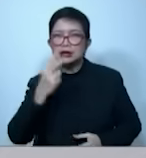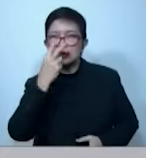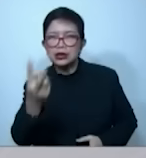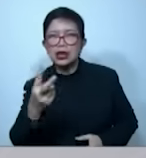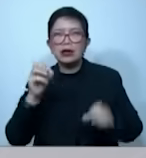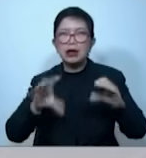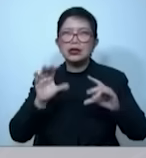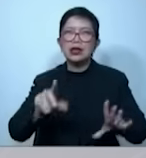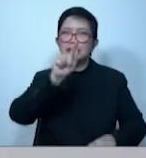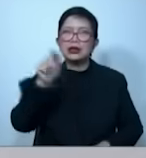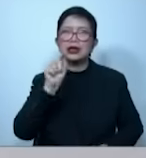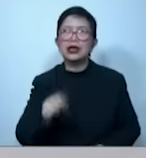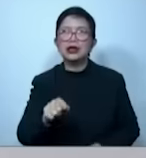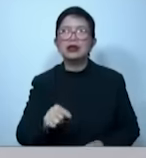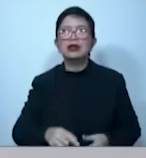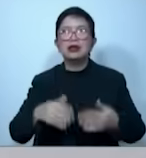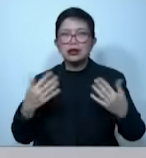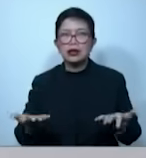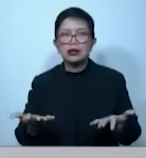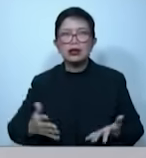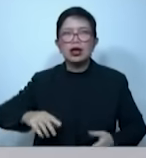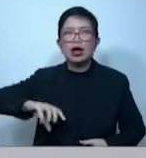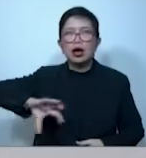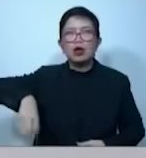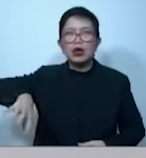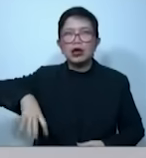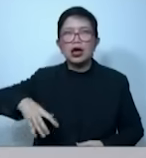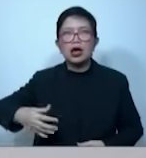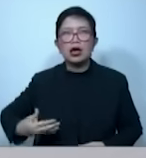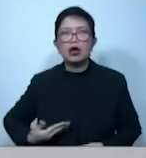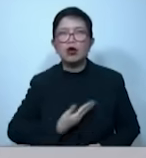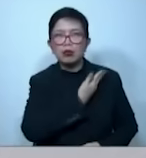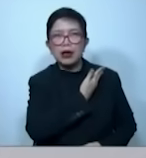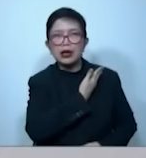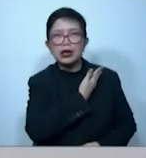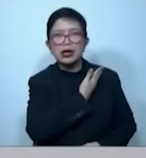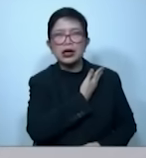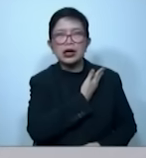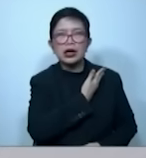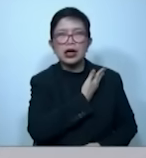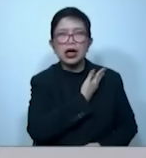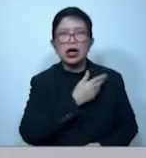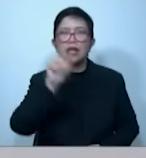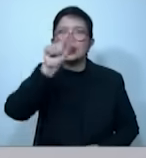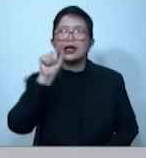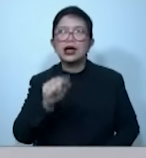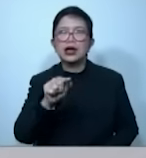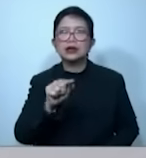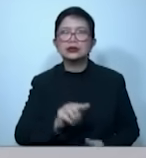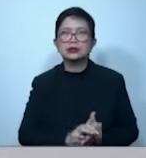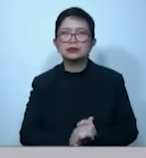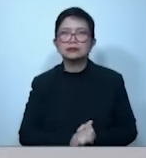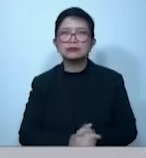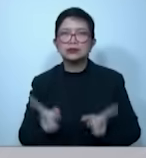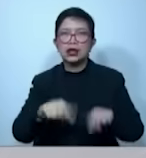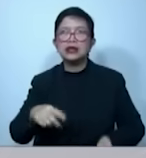banyak pertanyaan bahkan keluarga-keluarga korban masih mempertanyakan karena